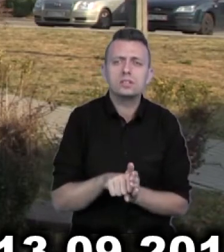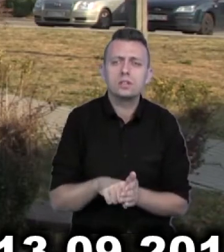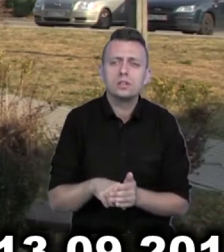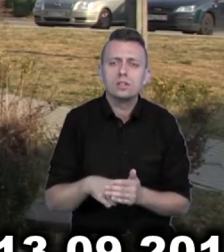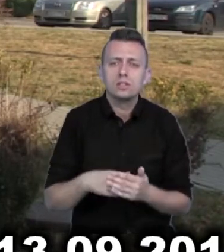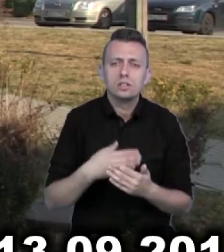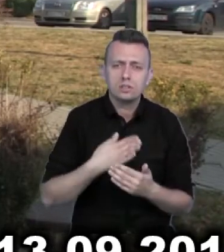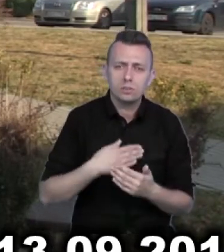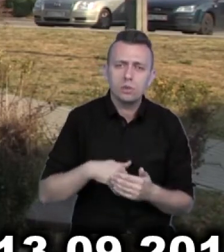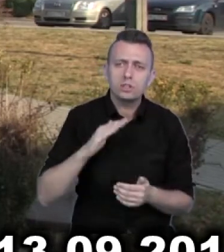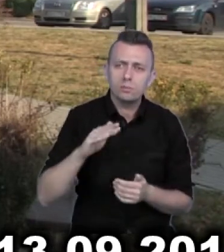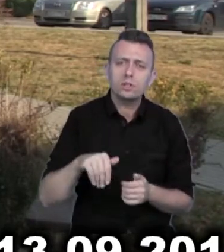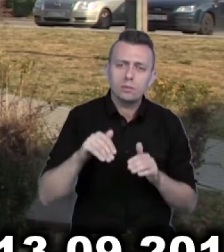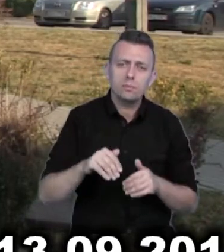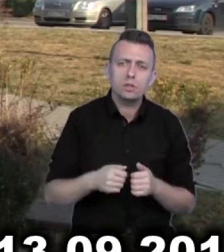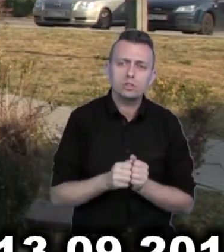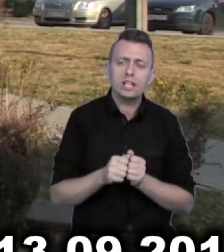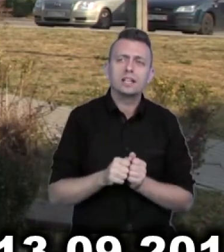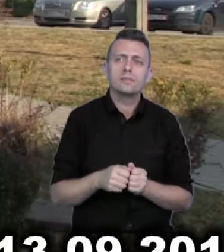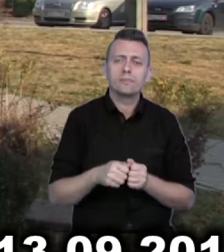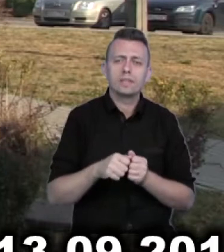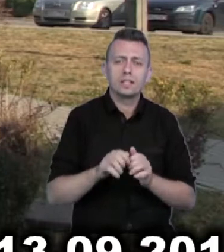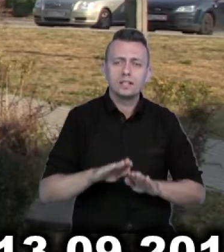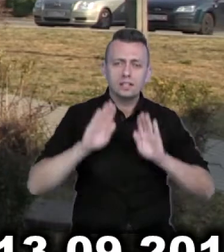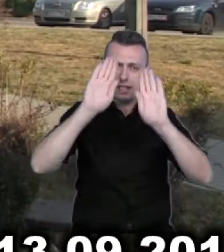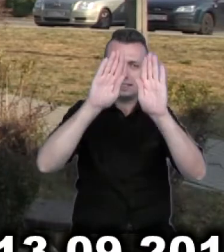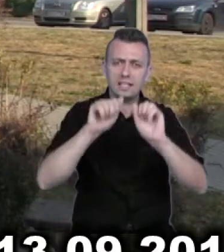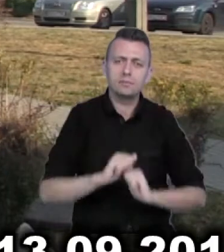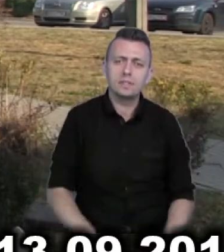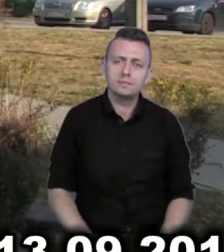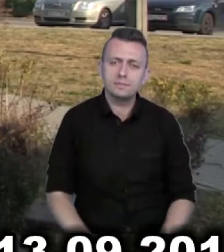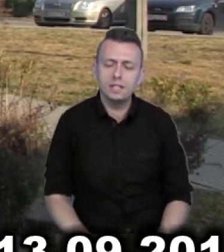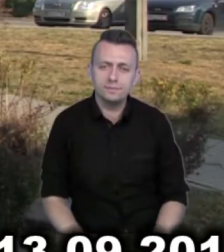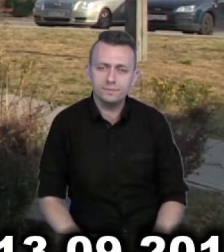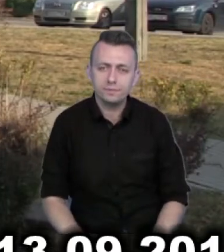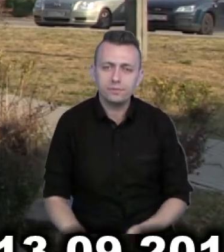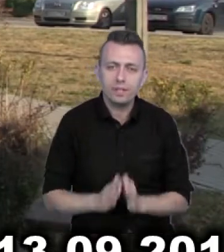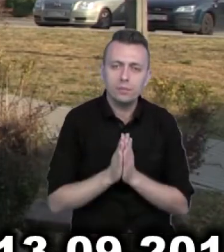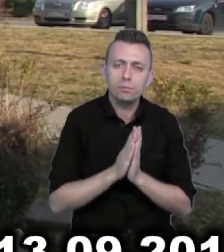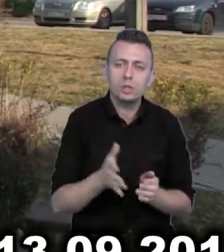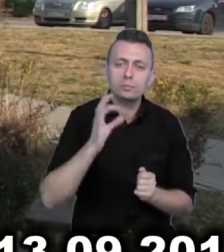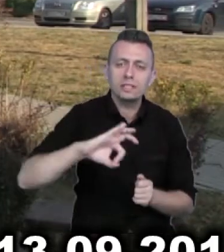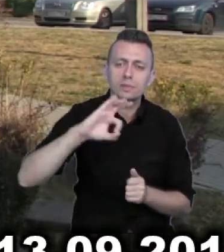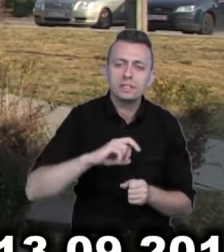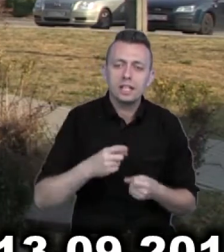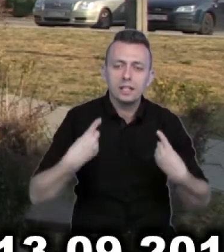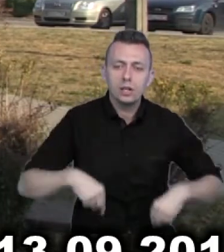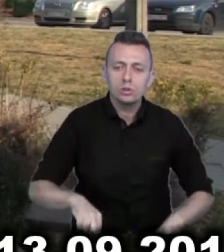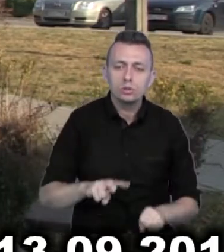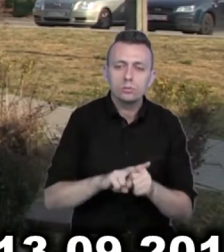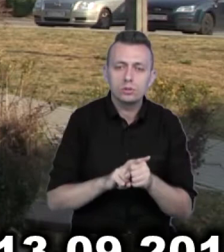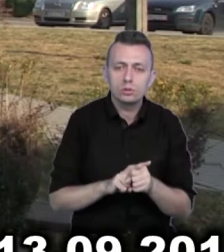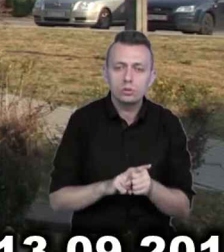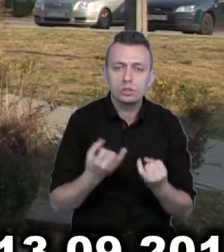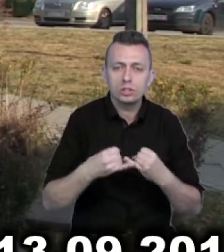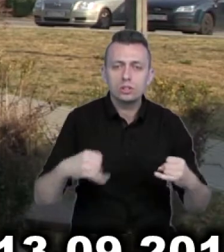je zaklejać. I to jest szczególnie taka prośba do tych, którzy plakatują ulotki o